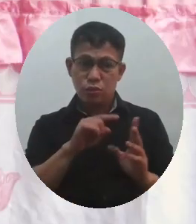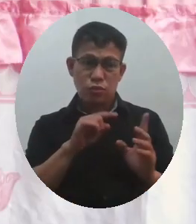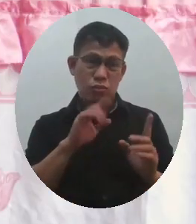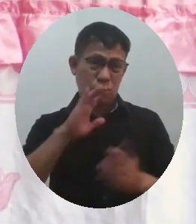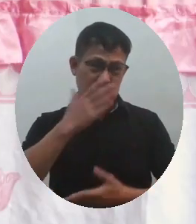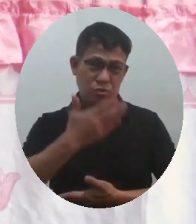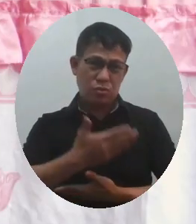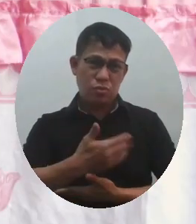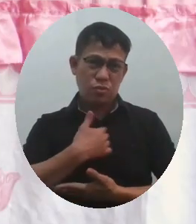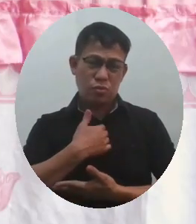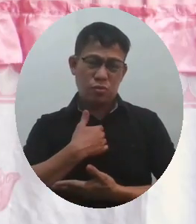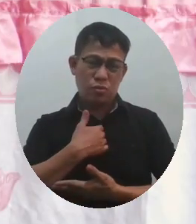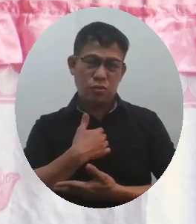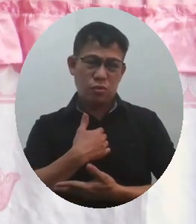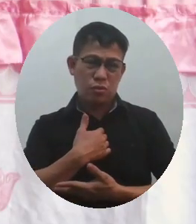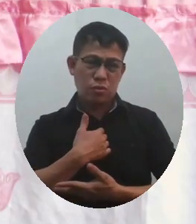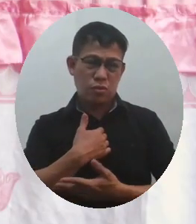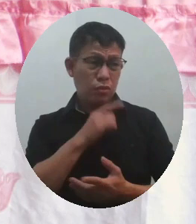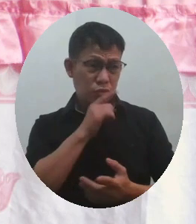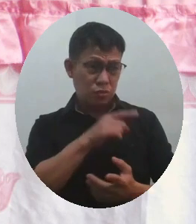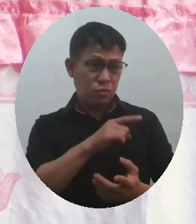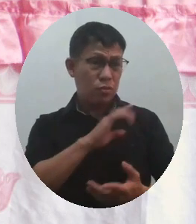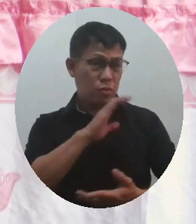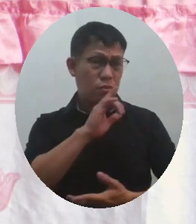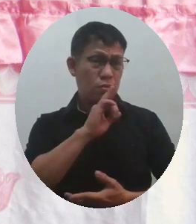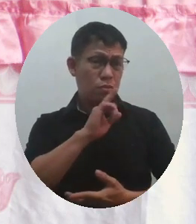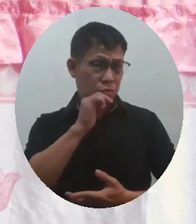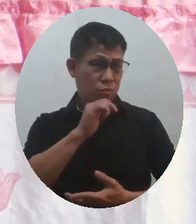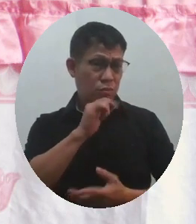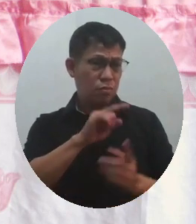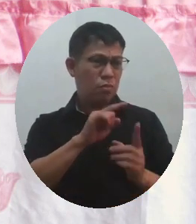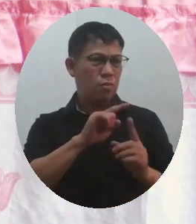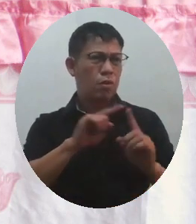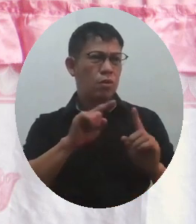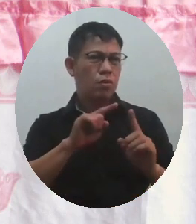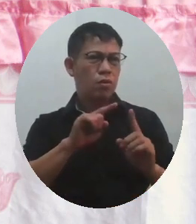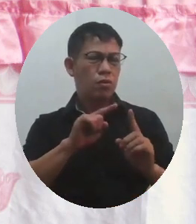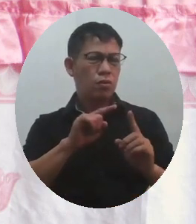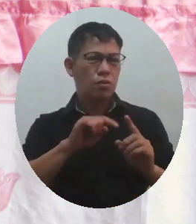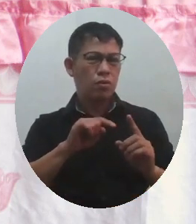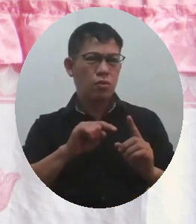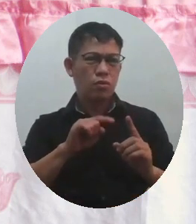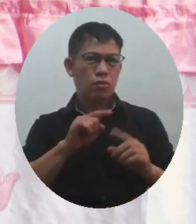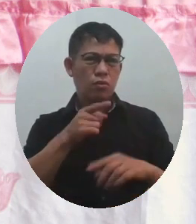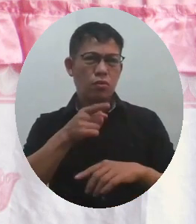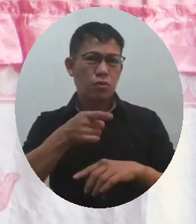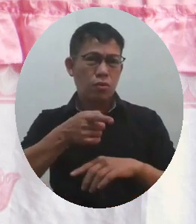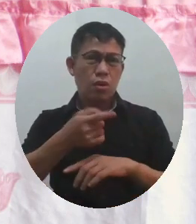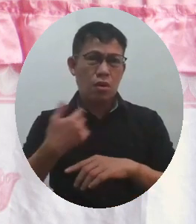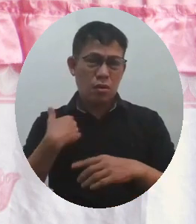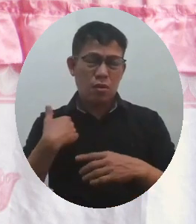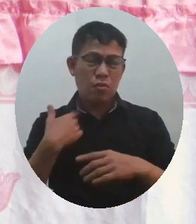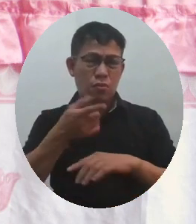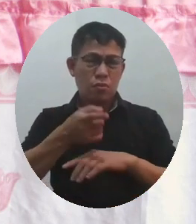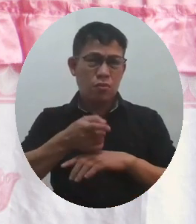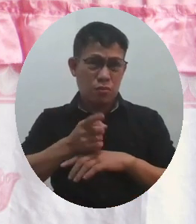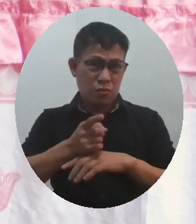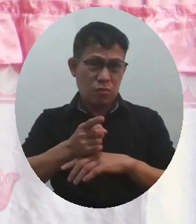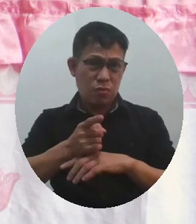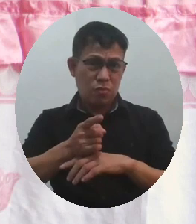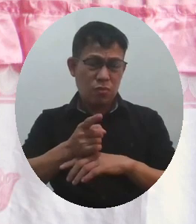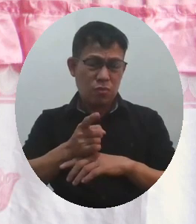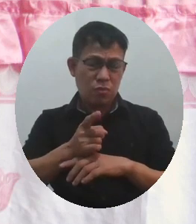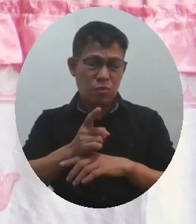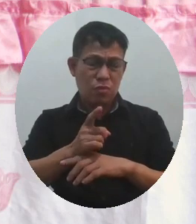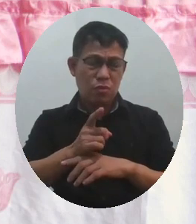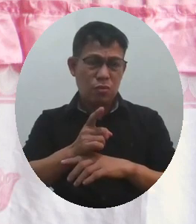Yung po ay babae po siya pero ari niya po para po siyang lalaki. Kaya po ang naging ano sa kanya ay binangalan Carl Evo